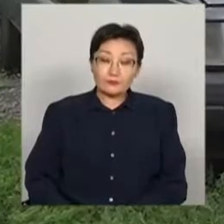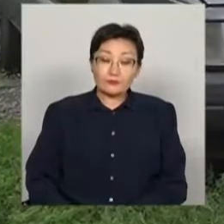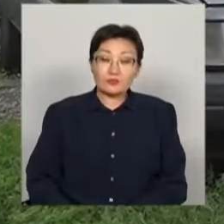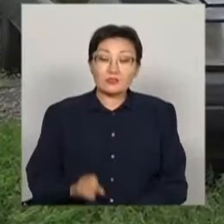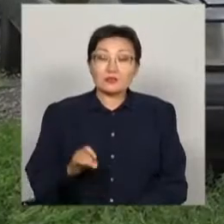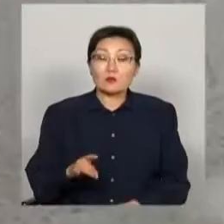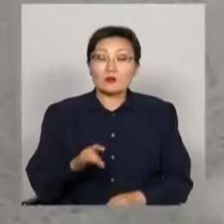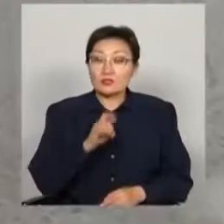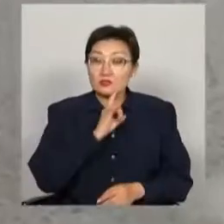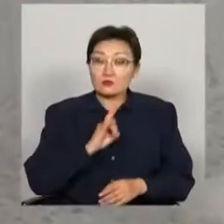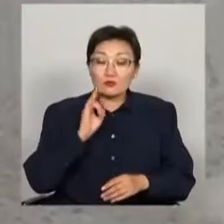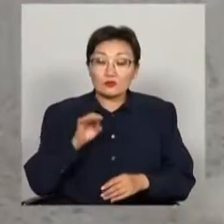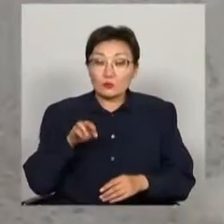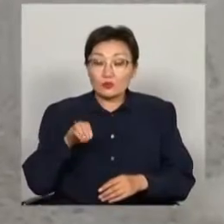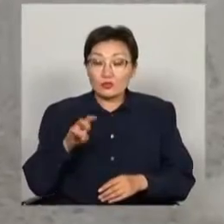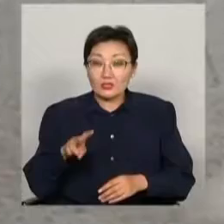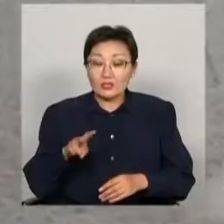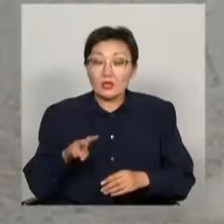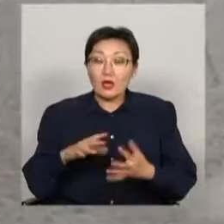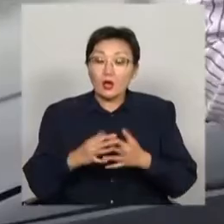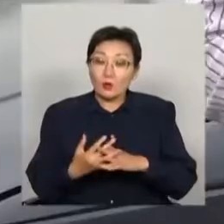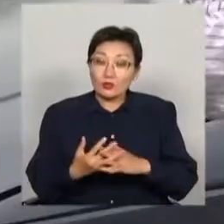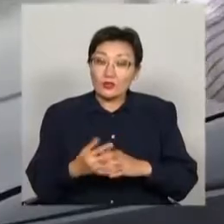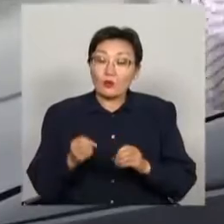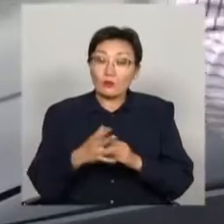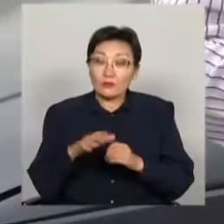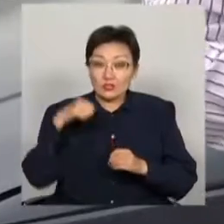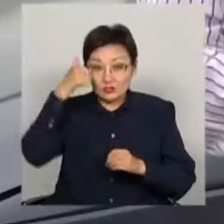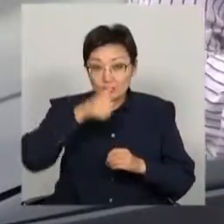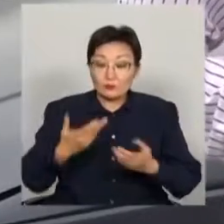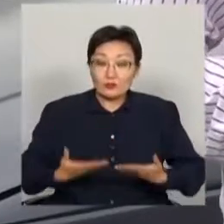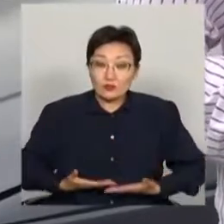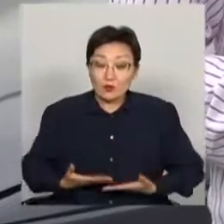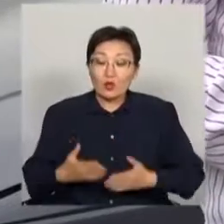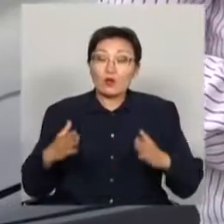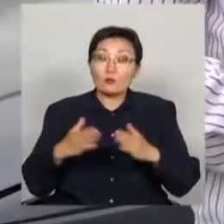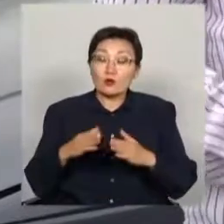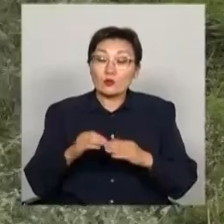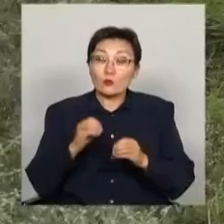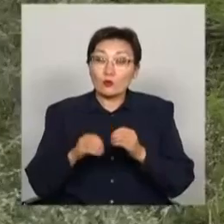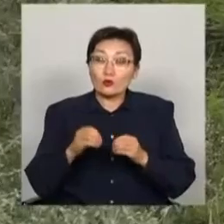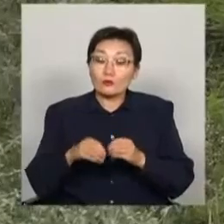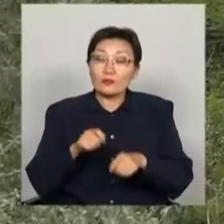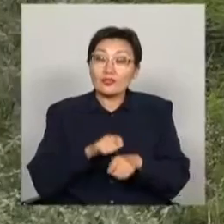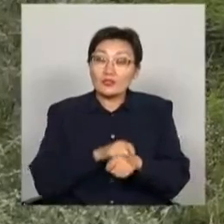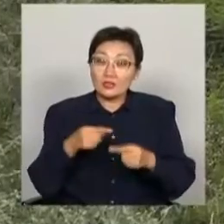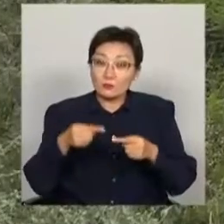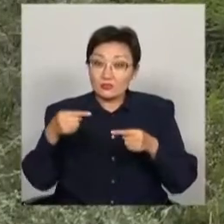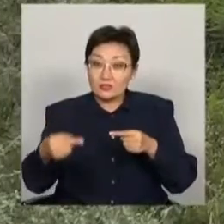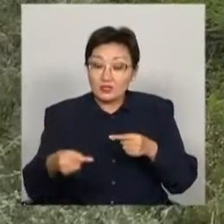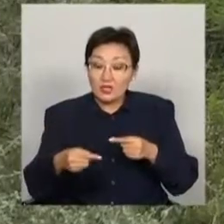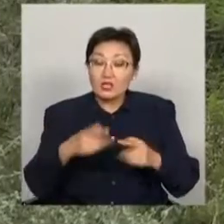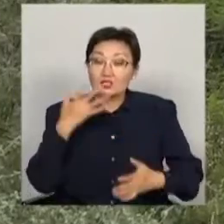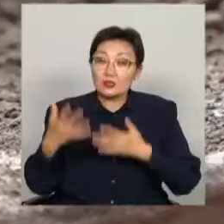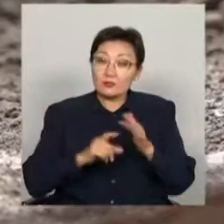Керімқыз Әлімханова Өтеген Батыр кентінде 15 жылдан бері тұрады. Ауыл маңына төгілген қоқыс үйінен 10 метр ғана жерде екен. Жел тұрып ауа-райы